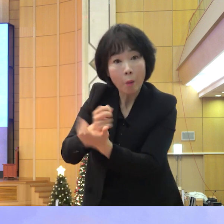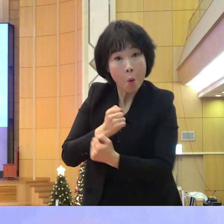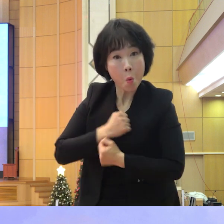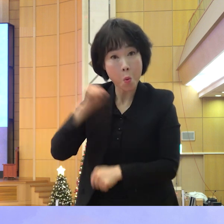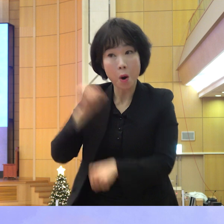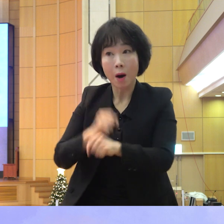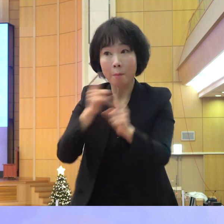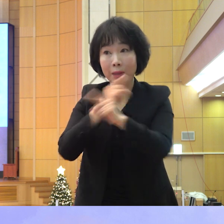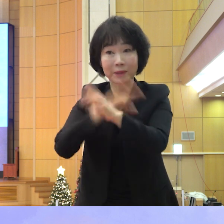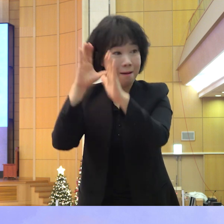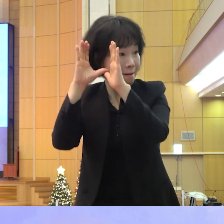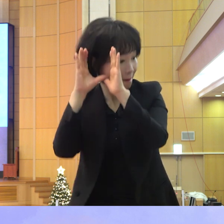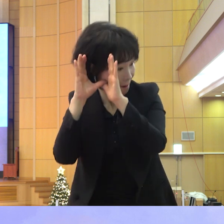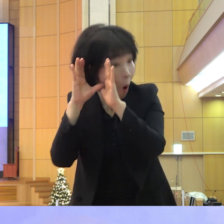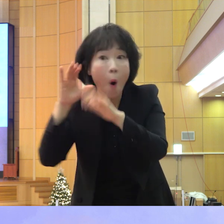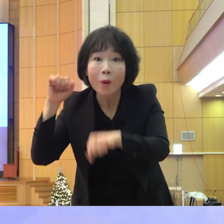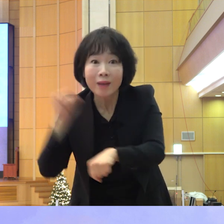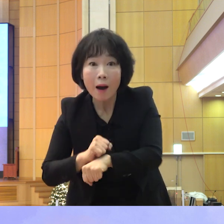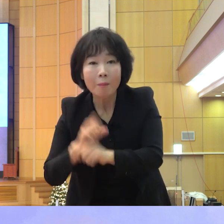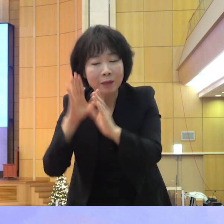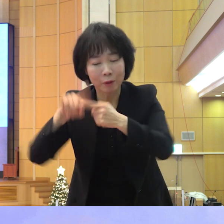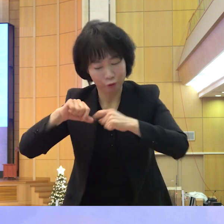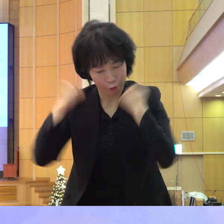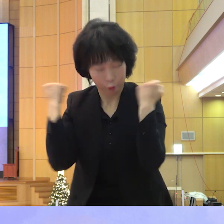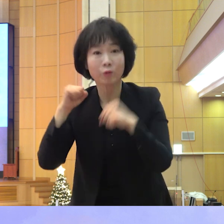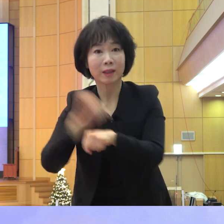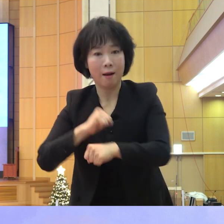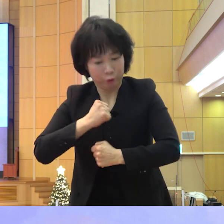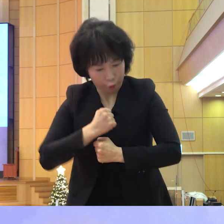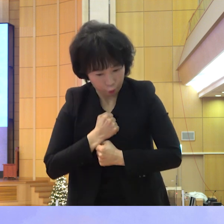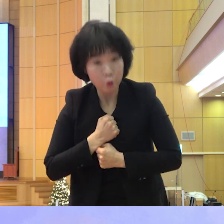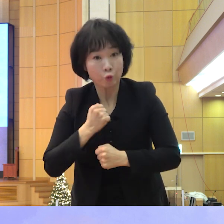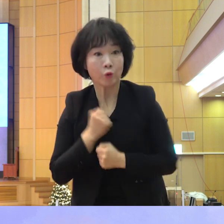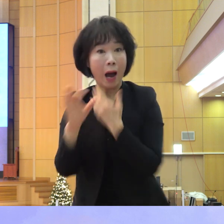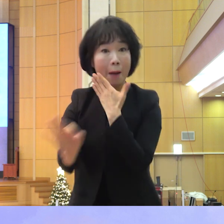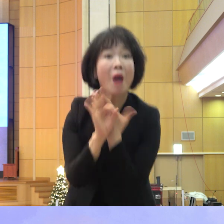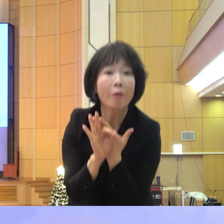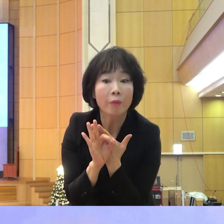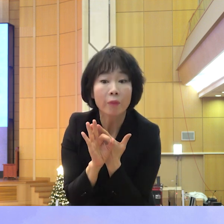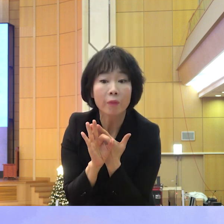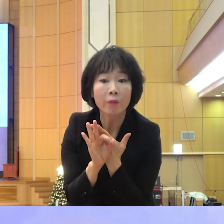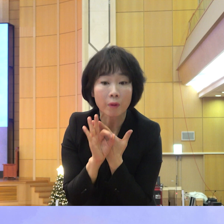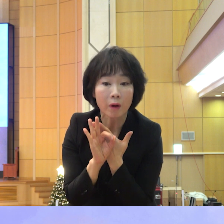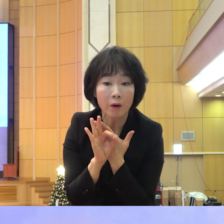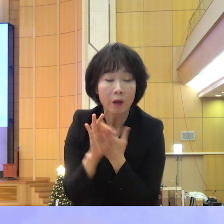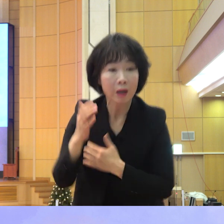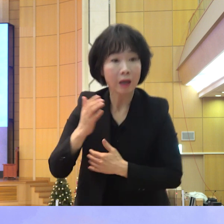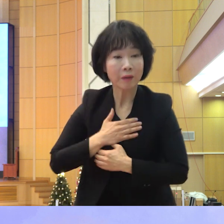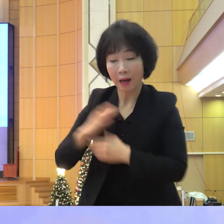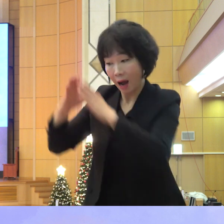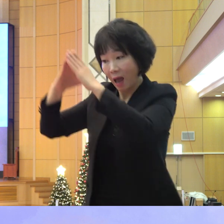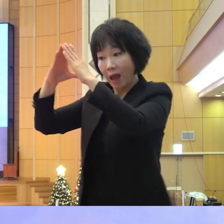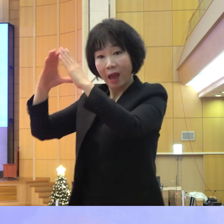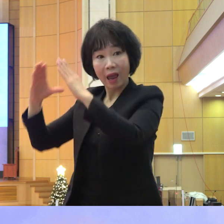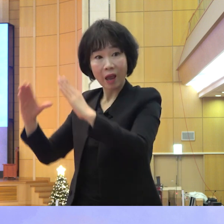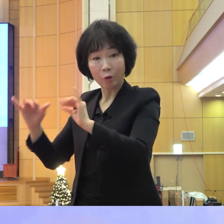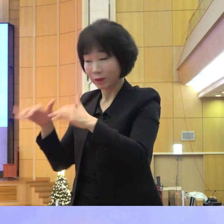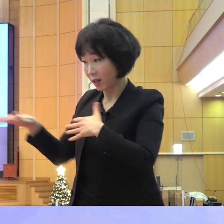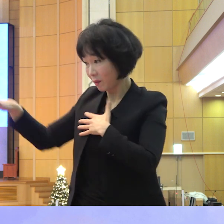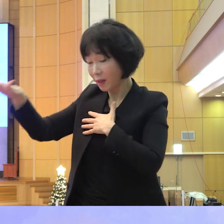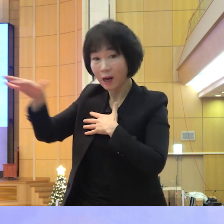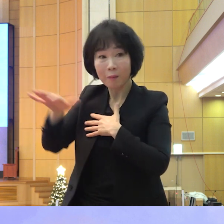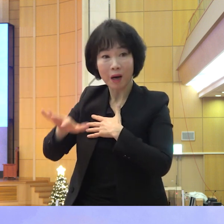계명에 귀를 기울이며 내 모든 규례를 지키면 내가 애굽 사람에게